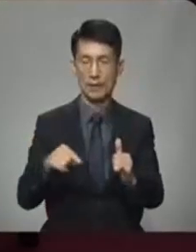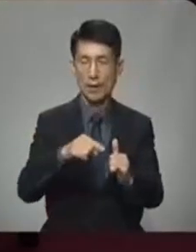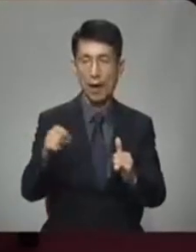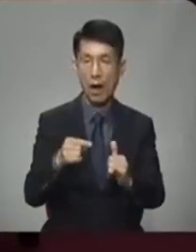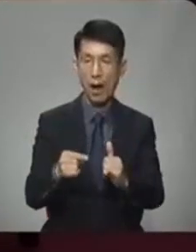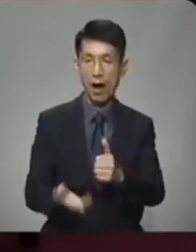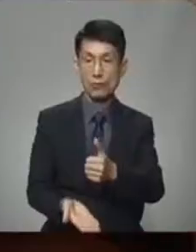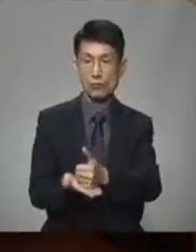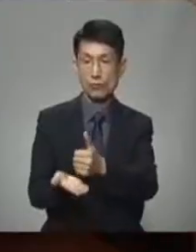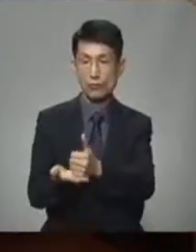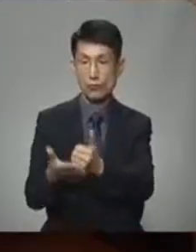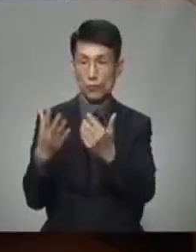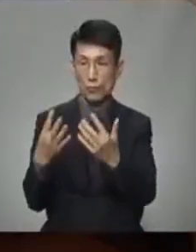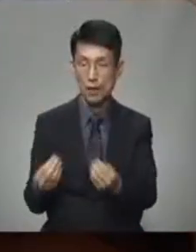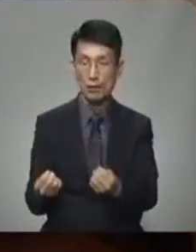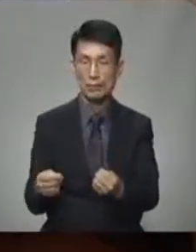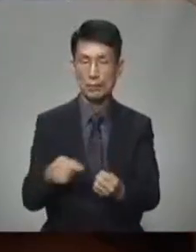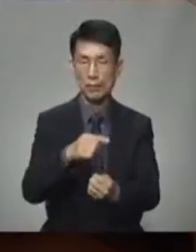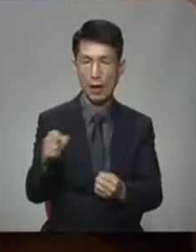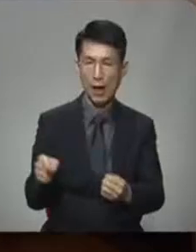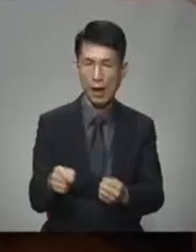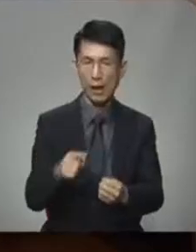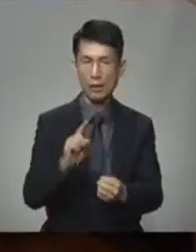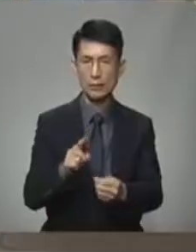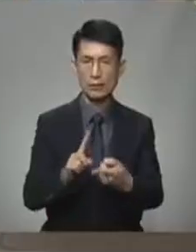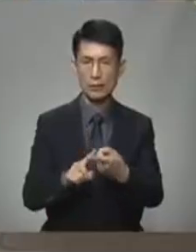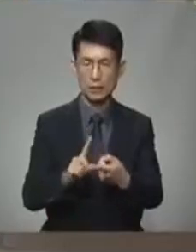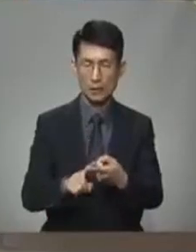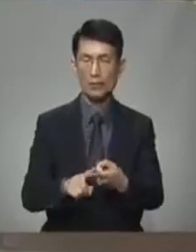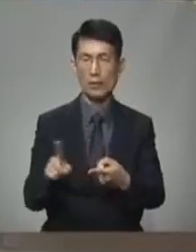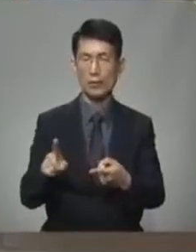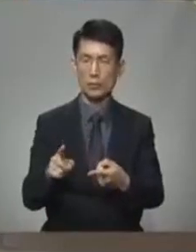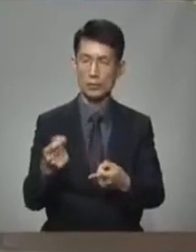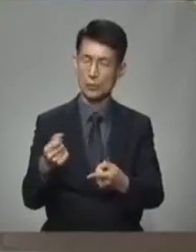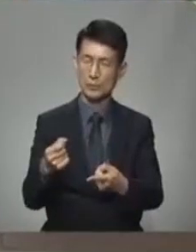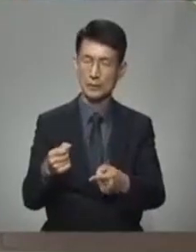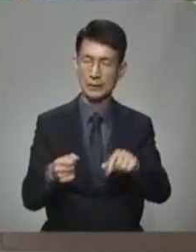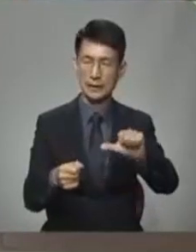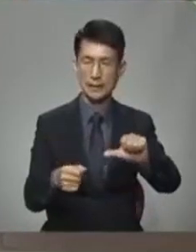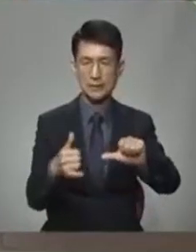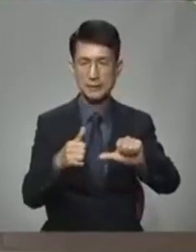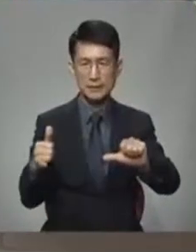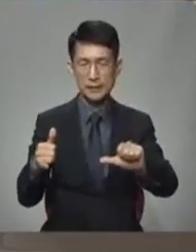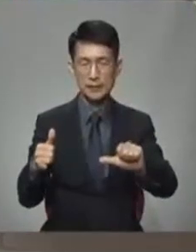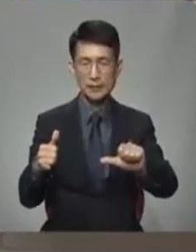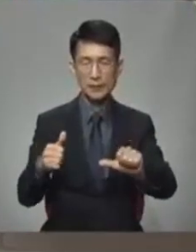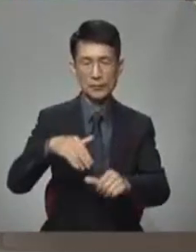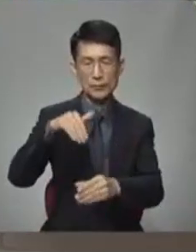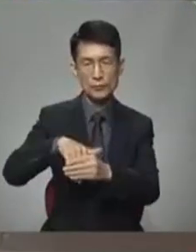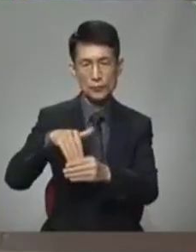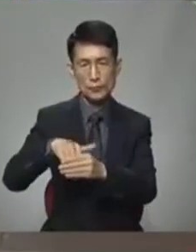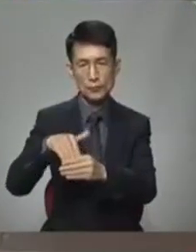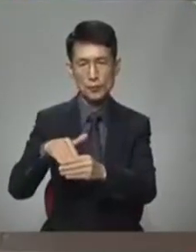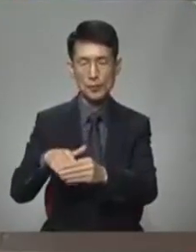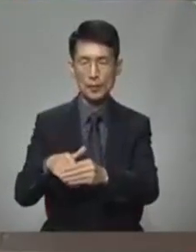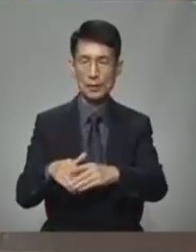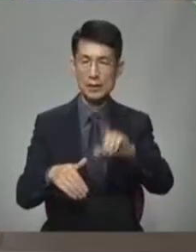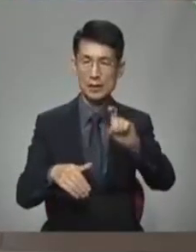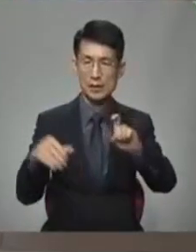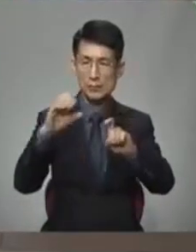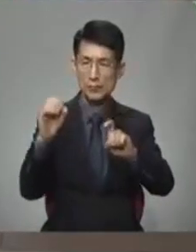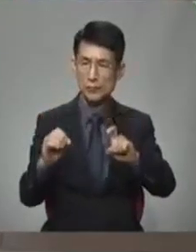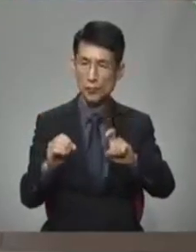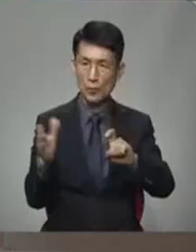후보가 많다 보니 결선 투표까지 도입하기로 했습니다 번엔 다섯 분이 이렇게 있기 때문에 잘못하면 뭐 10대 초반에